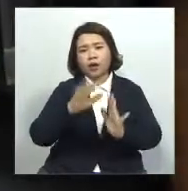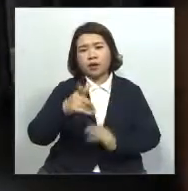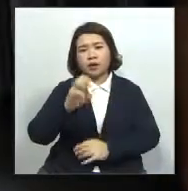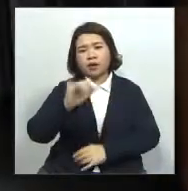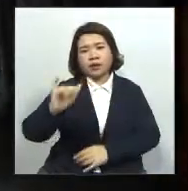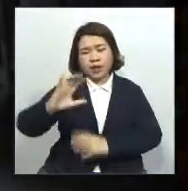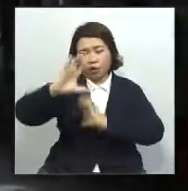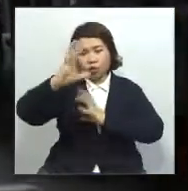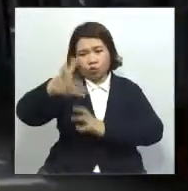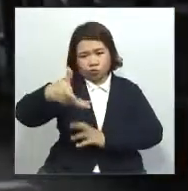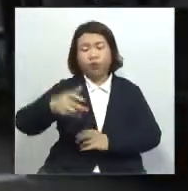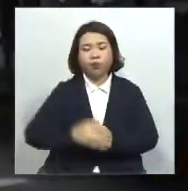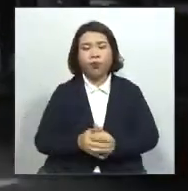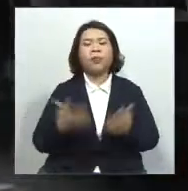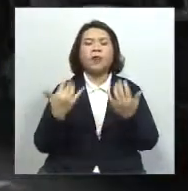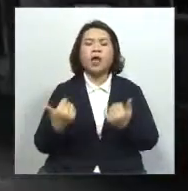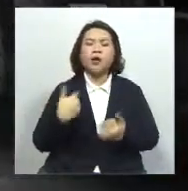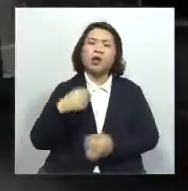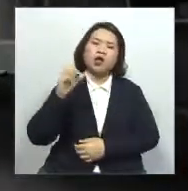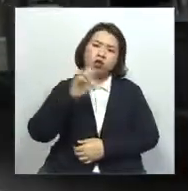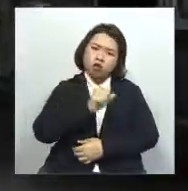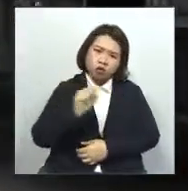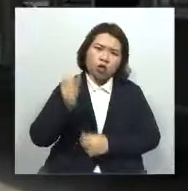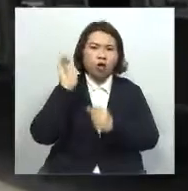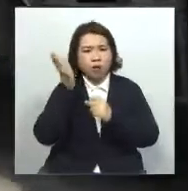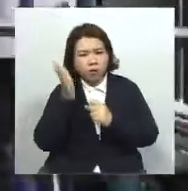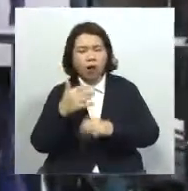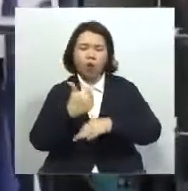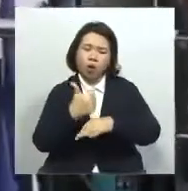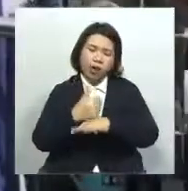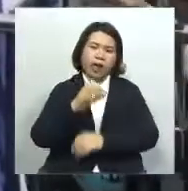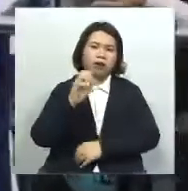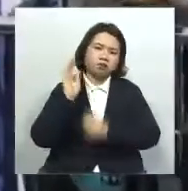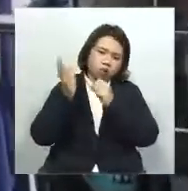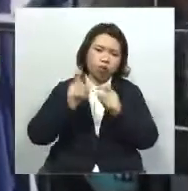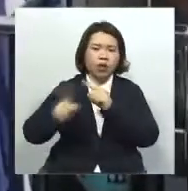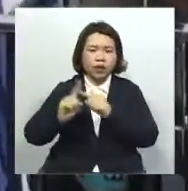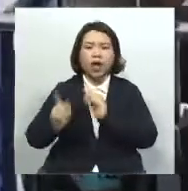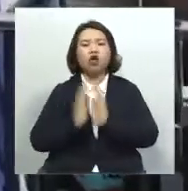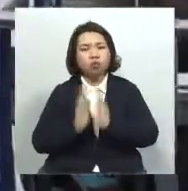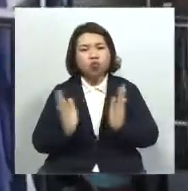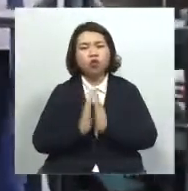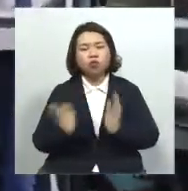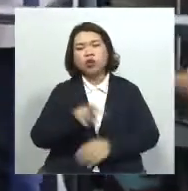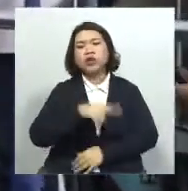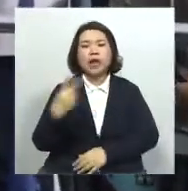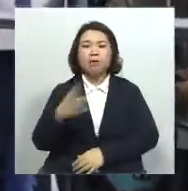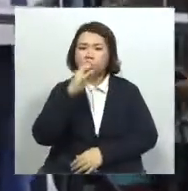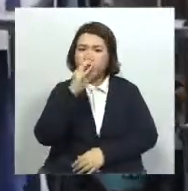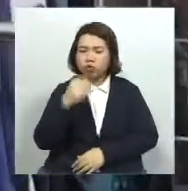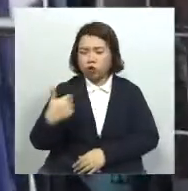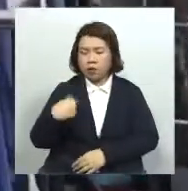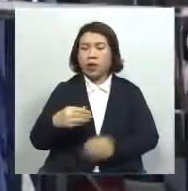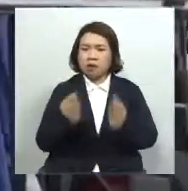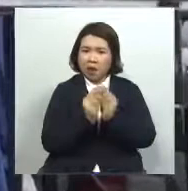และผู้สมัครส.ส.ของพรรคนะครับก็สลับกันแล้วฮะขึ้นกล่าวขอบคุณประชาชนที่ให้การสนับสนุนพรรคพลังประชารัฐจนทำให้ได้จำนวนส.